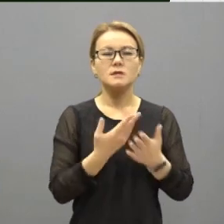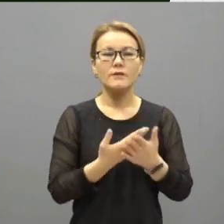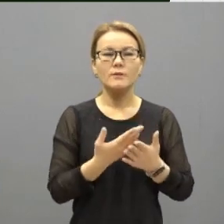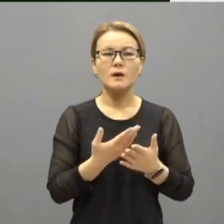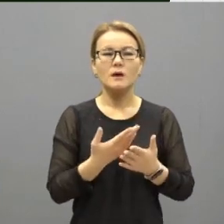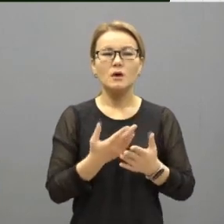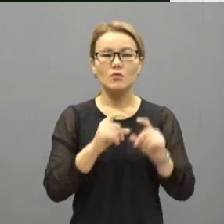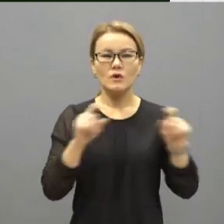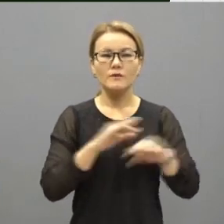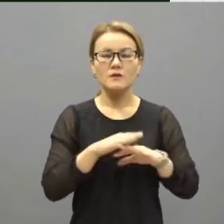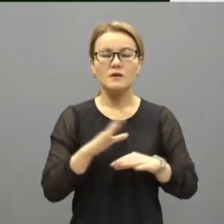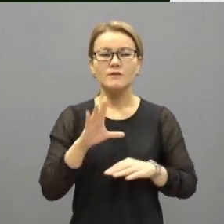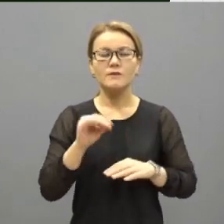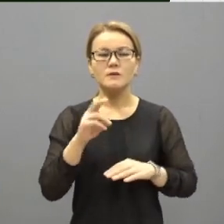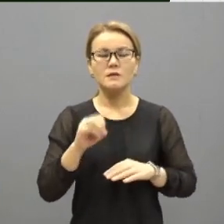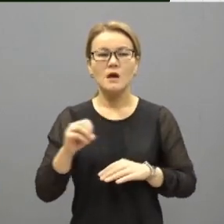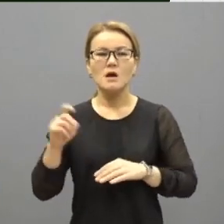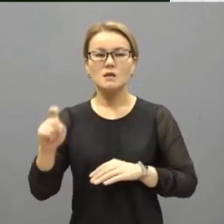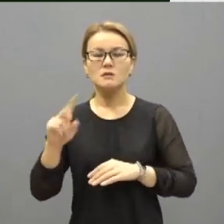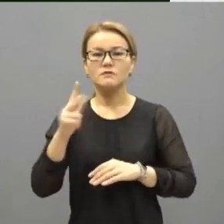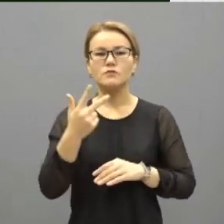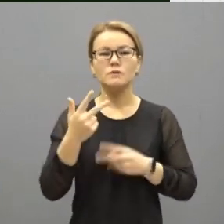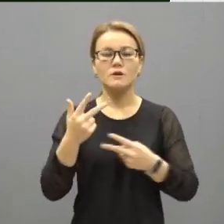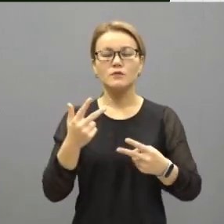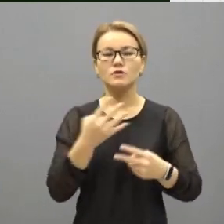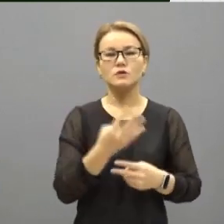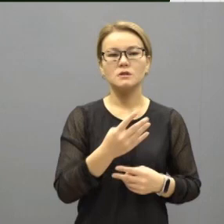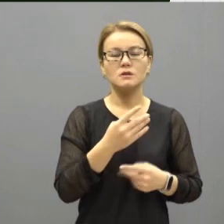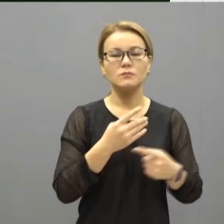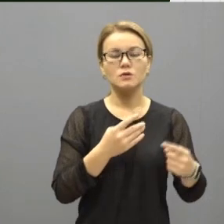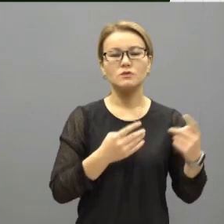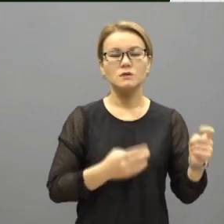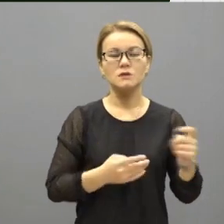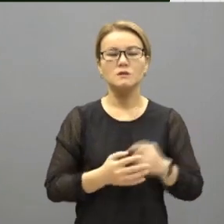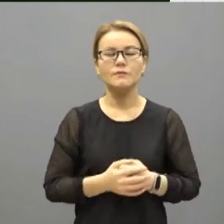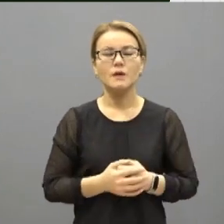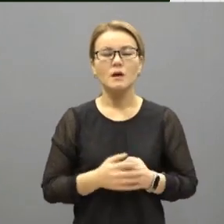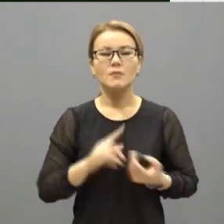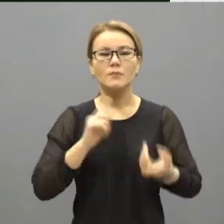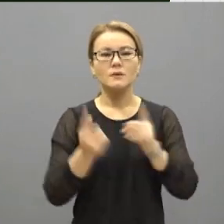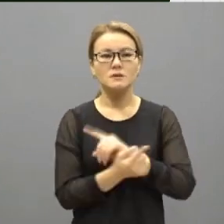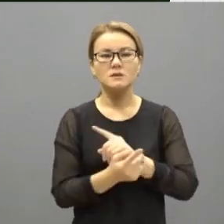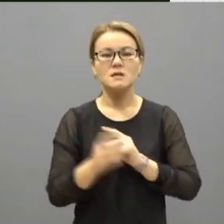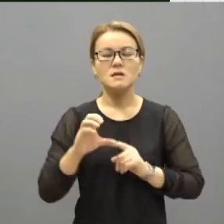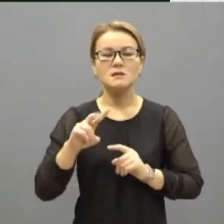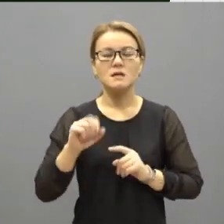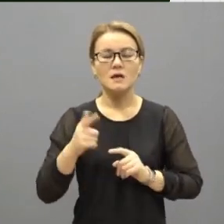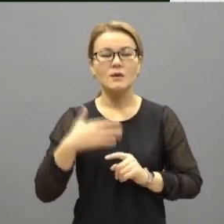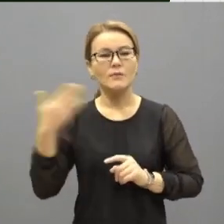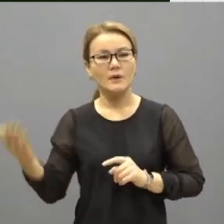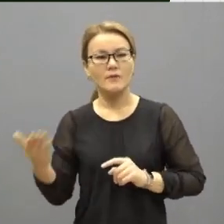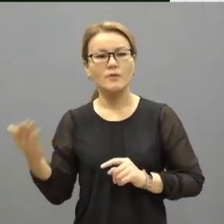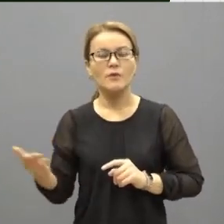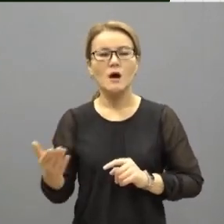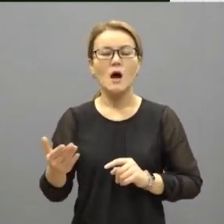виде x в кубе равно 4 минус x. Мы перенесли слагаемые x и минус 4 в правую часть